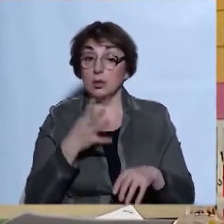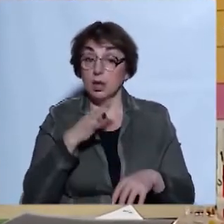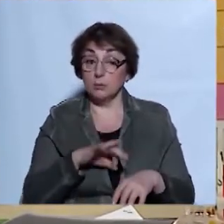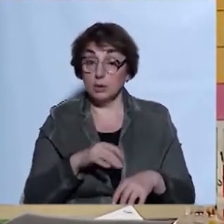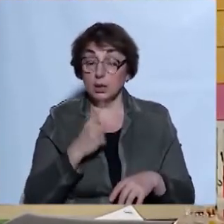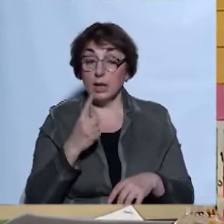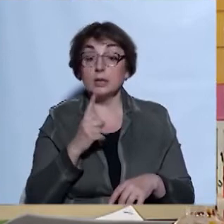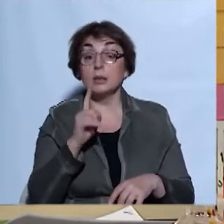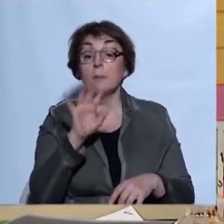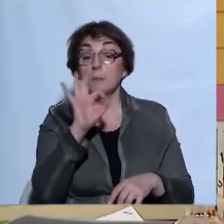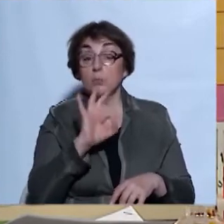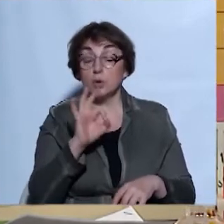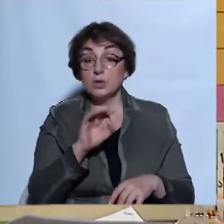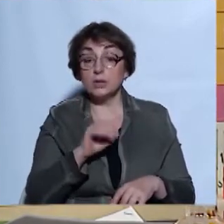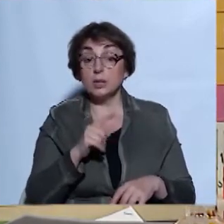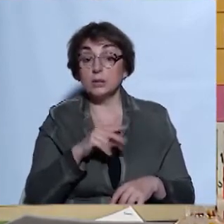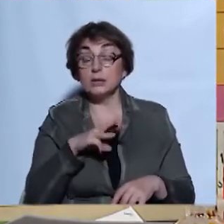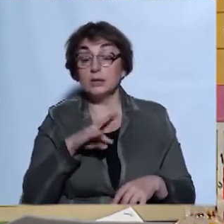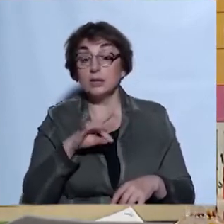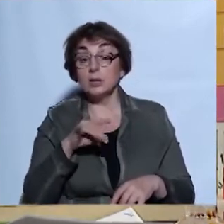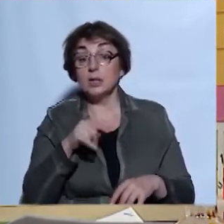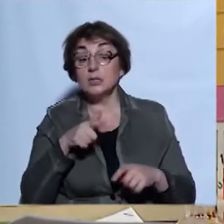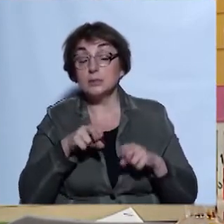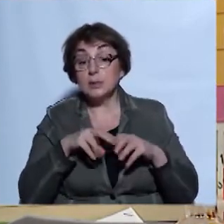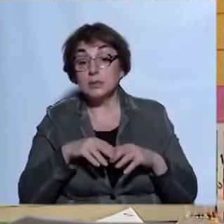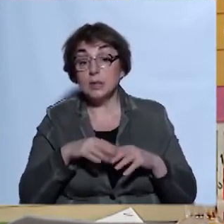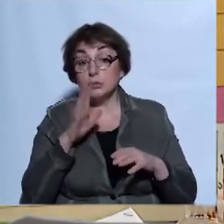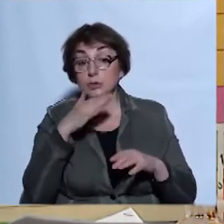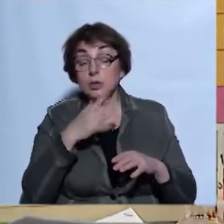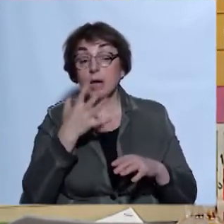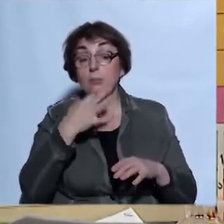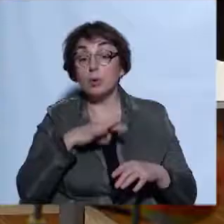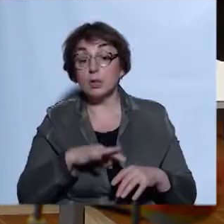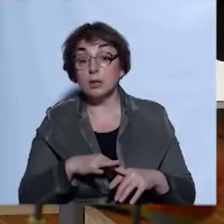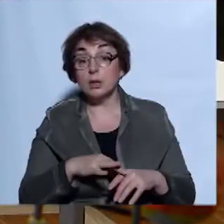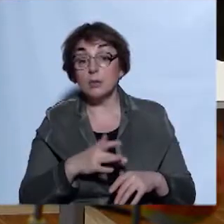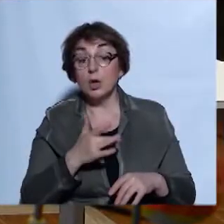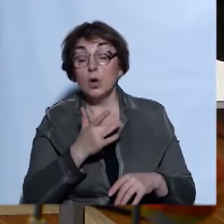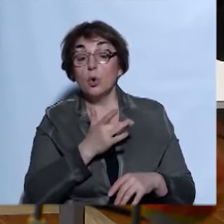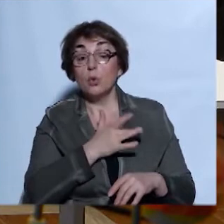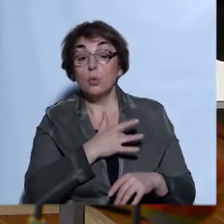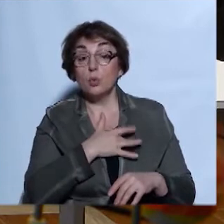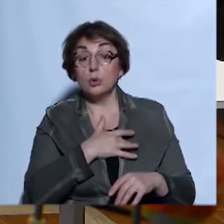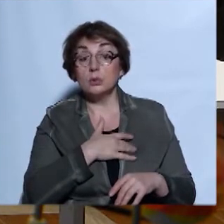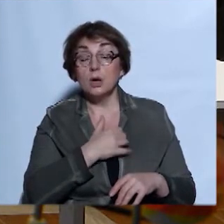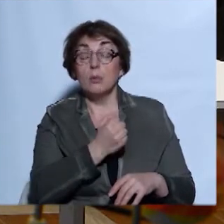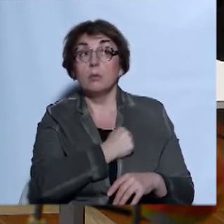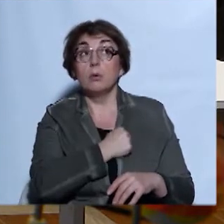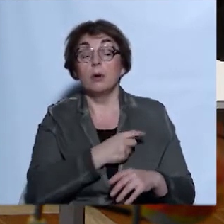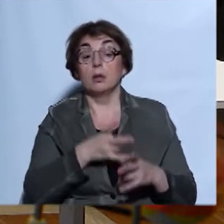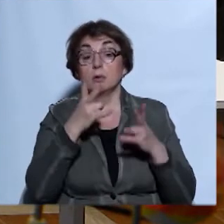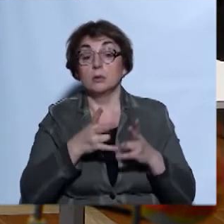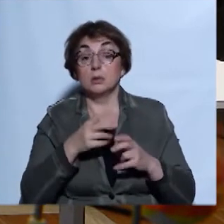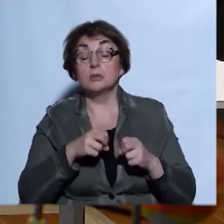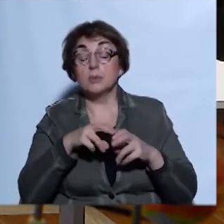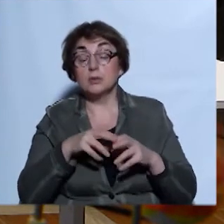ის აფართოებს ის ხსნარყოფს, შედეგად პაციენტსაც ეს შეტევა ეხსნება. Როგორც აღვნიშნეთ, გლიცერინი